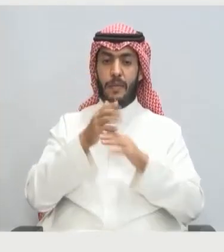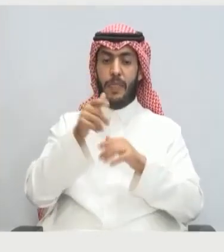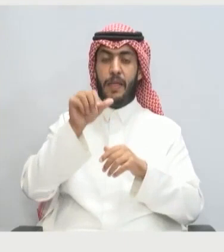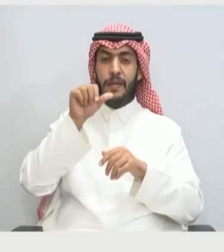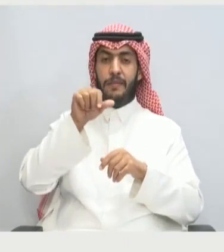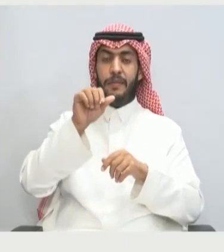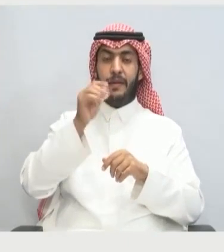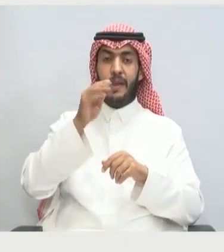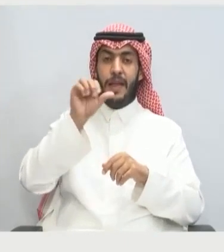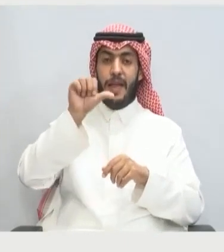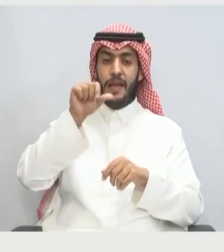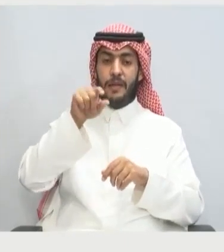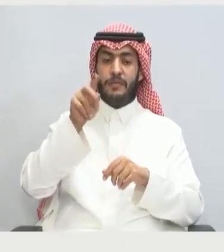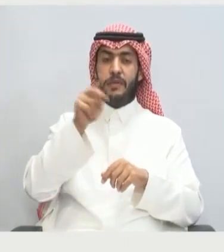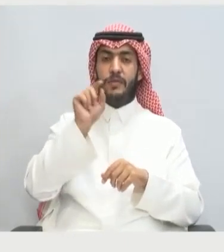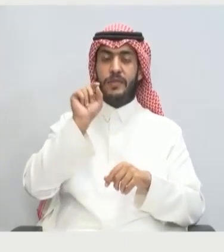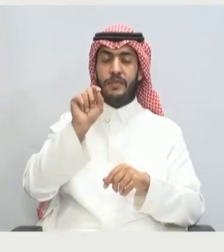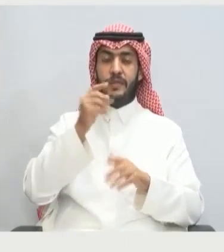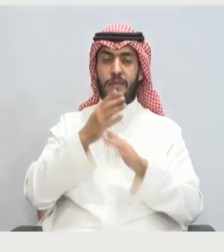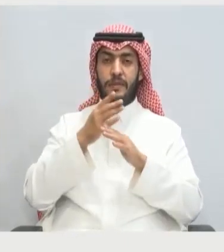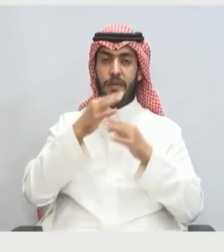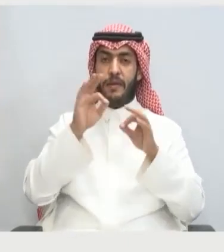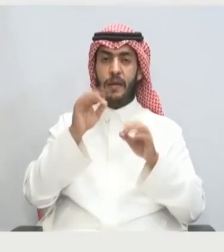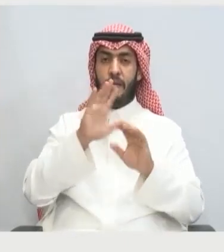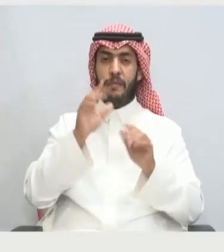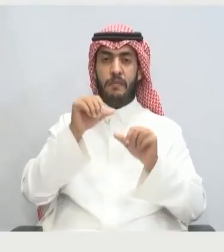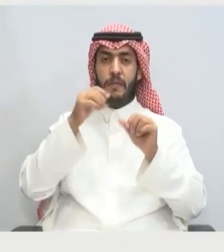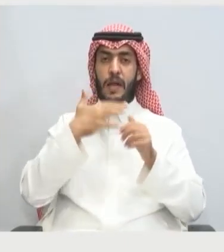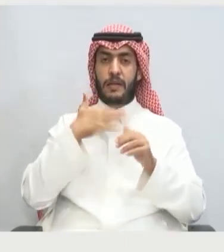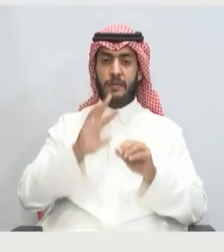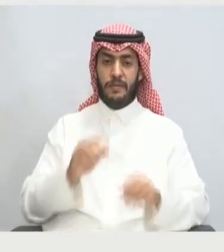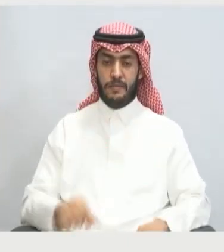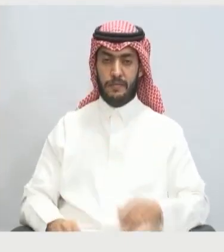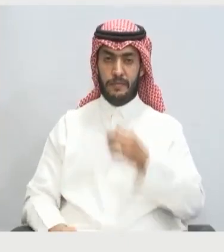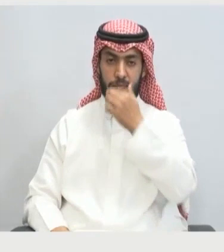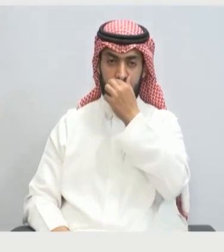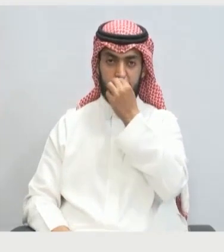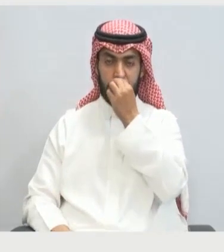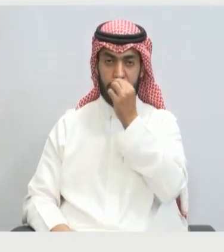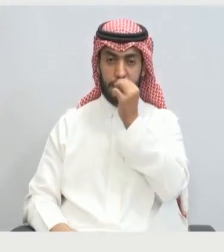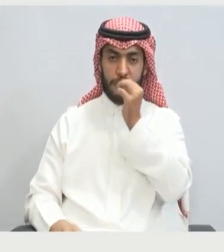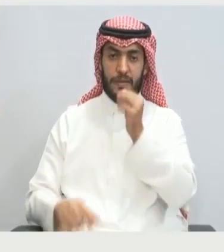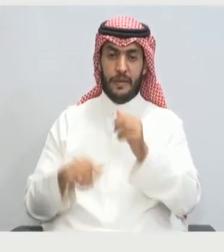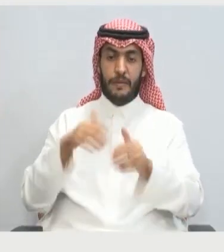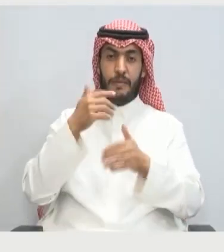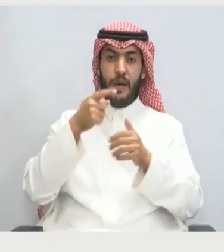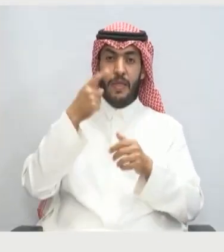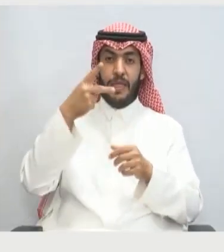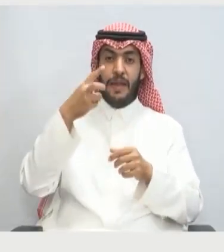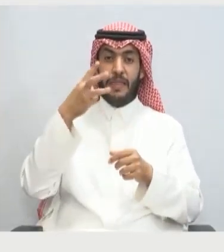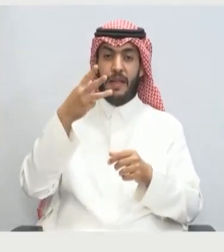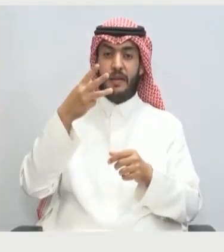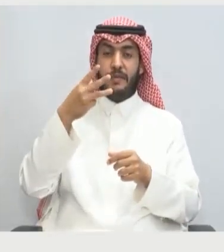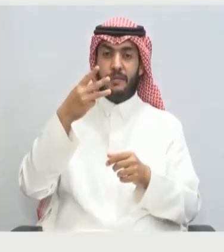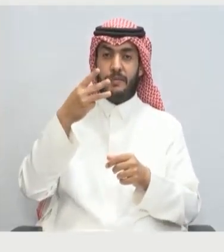للماده اي هي تساوي صفر لان لم يكن لها اي تاثير لكن في المحاولتين الثانيه والثالثه انظر